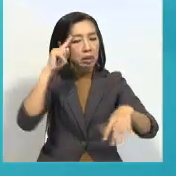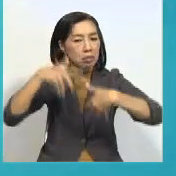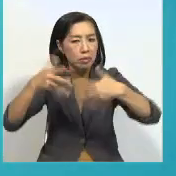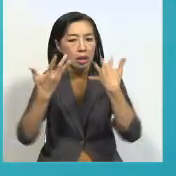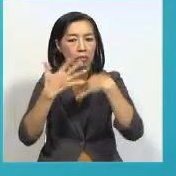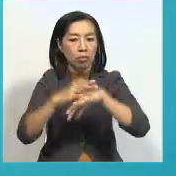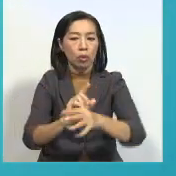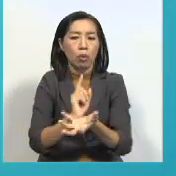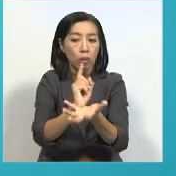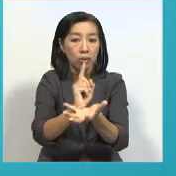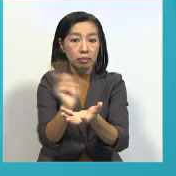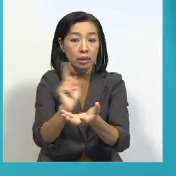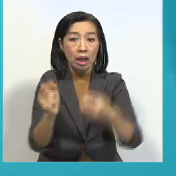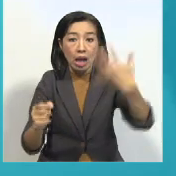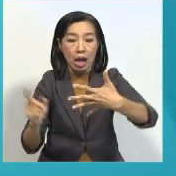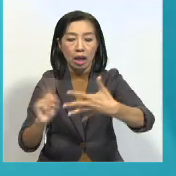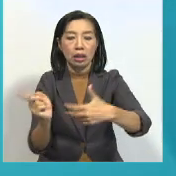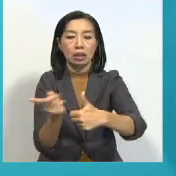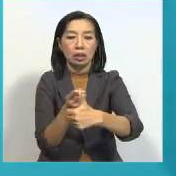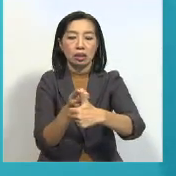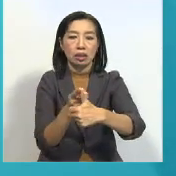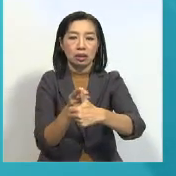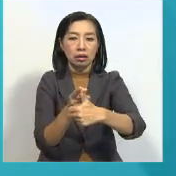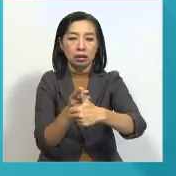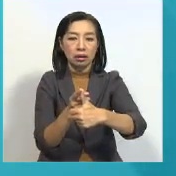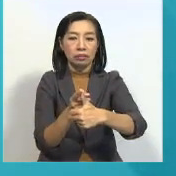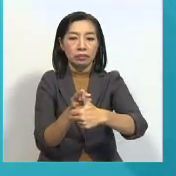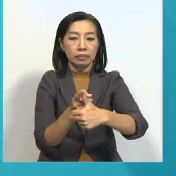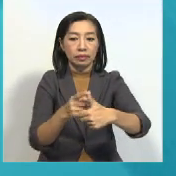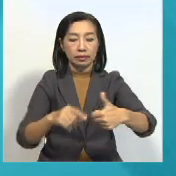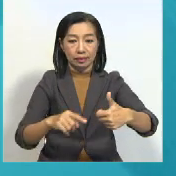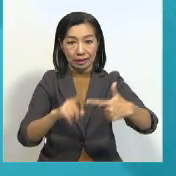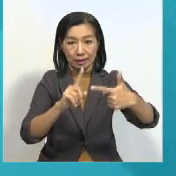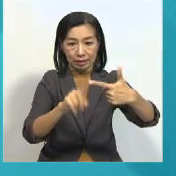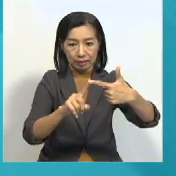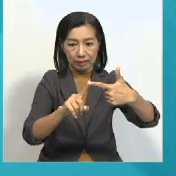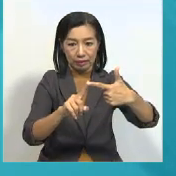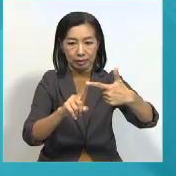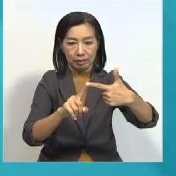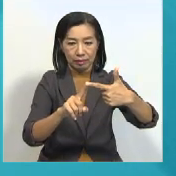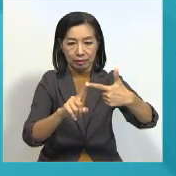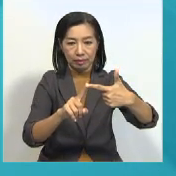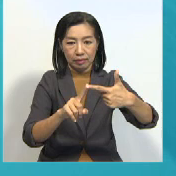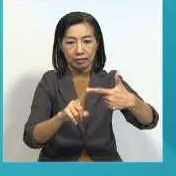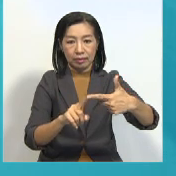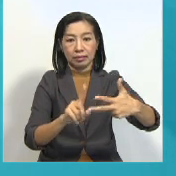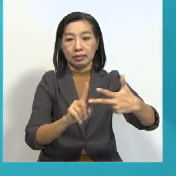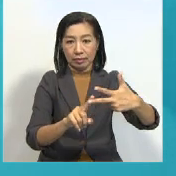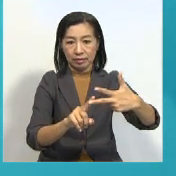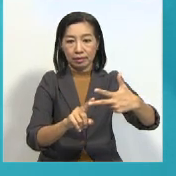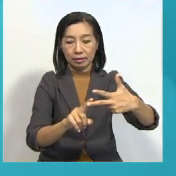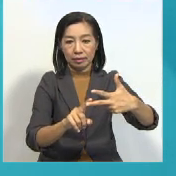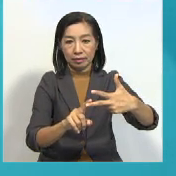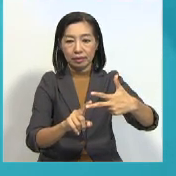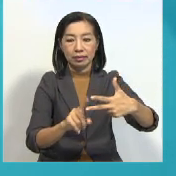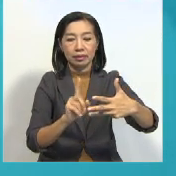านจำนวนมากได้แก่ท่าเรือพระราม8ท่าเรือตลาดยอดพิมานท่าเรือลิเวอร์ซิตี้ท่าเรือไอคอนส